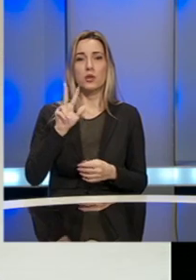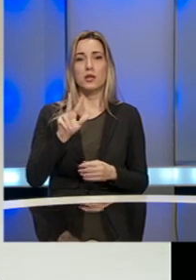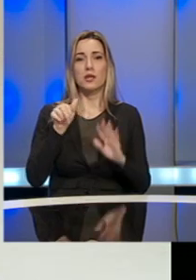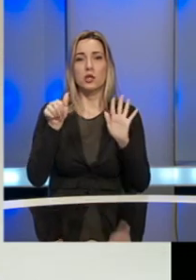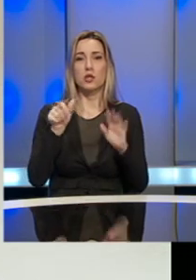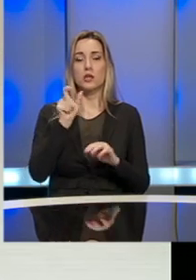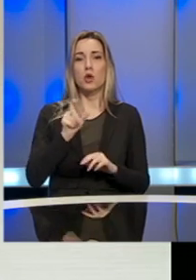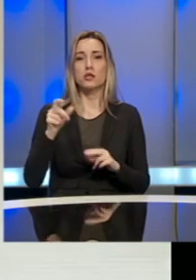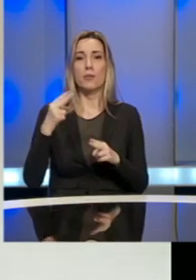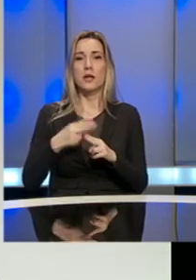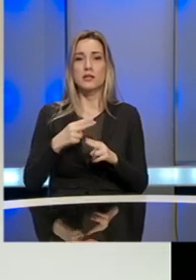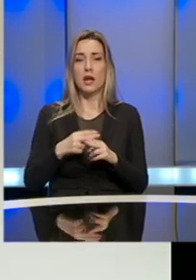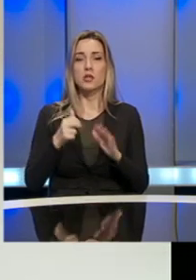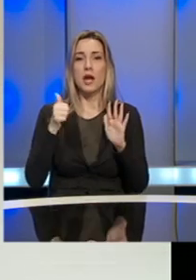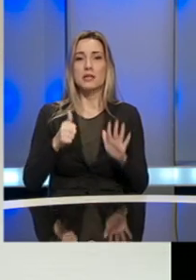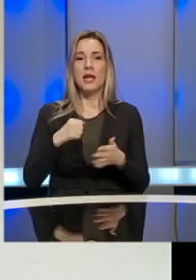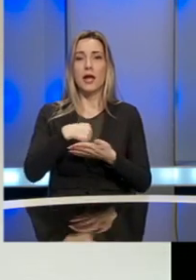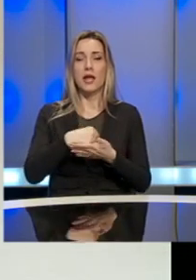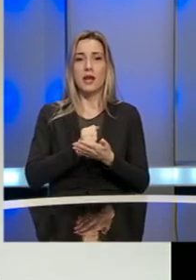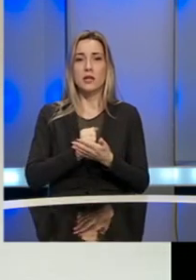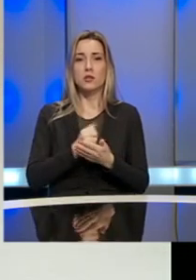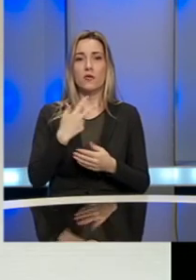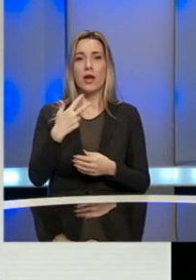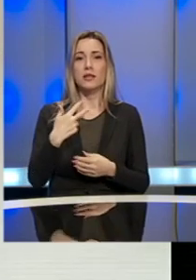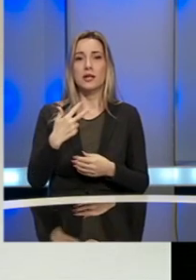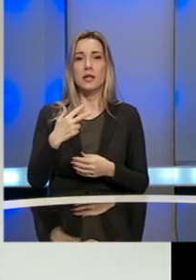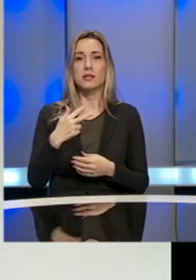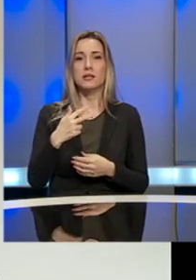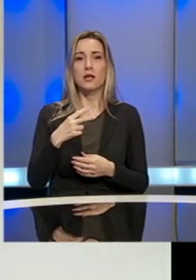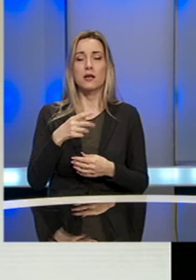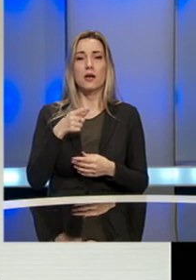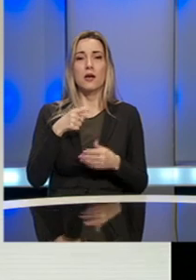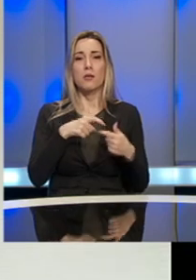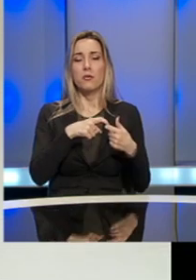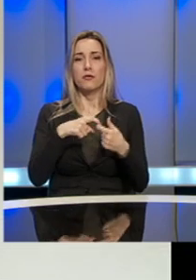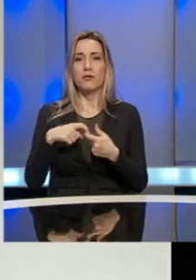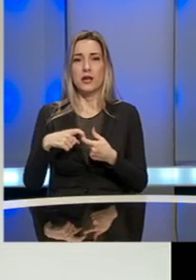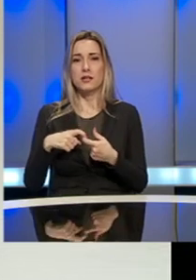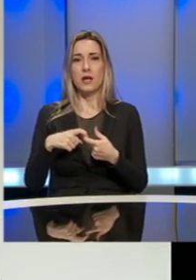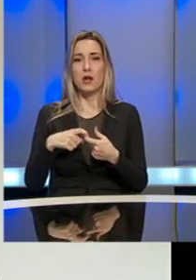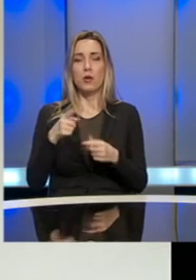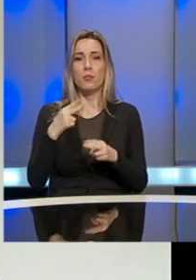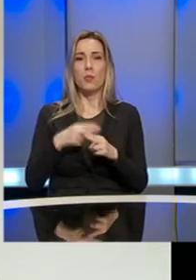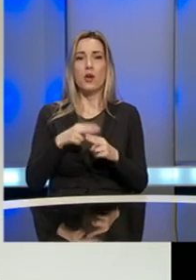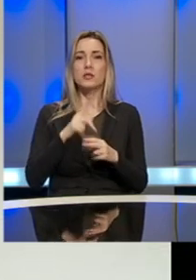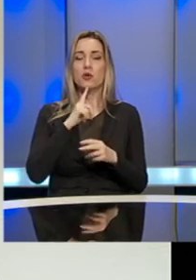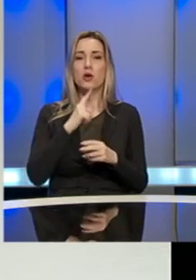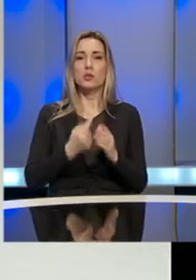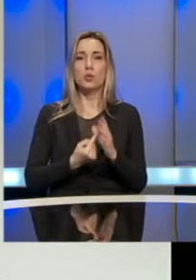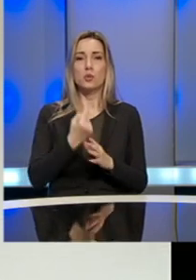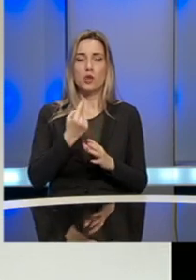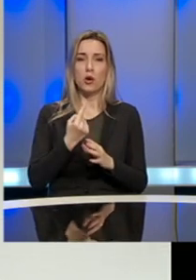1236 osoba je zaraženo, a sada je registrovano 30 smrti vezano za bolesti koje su